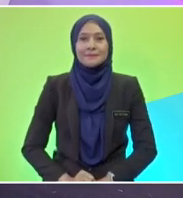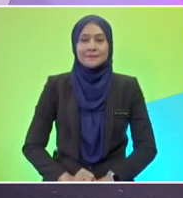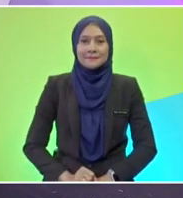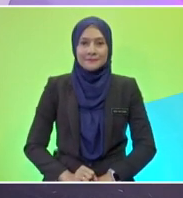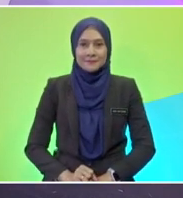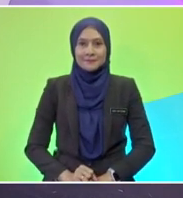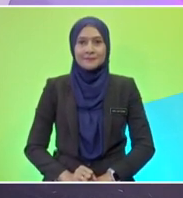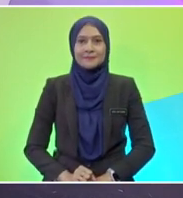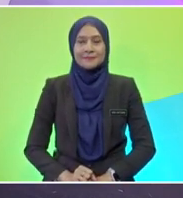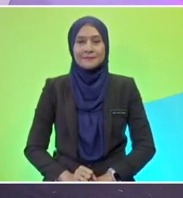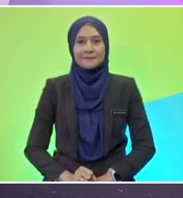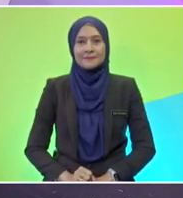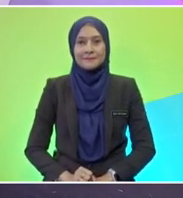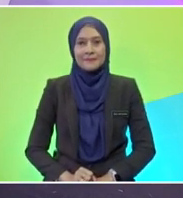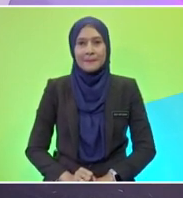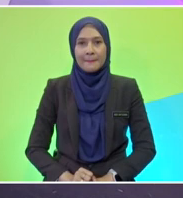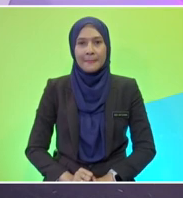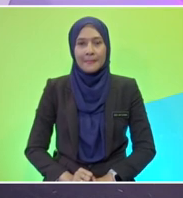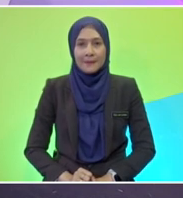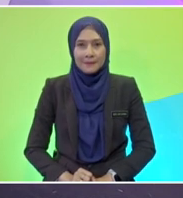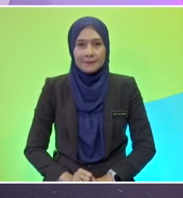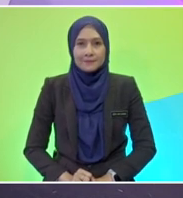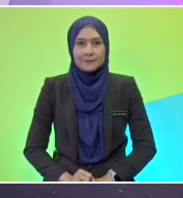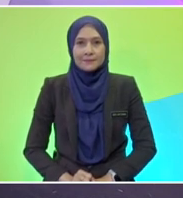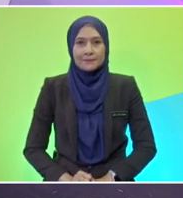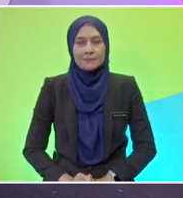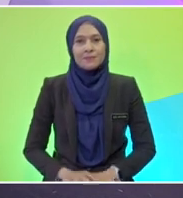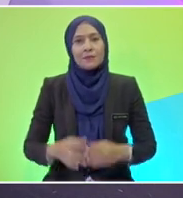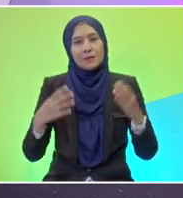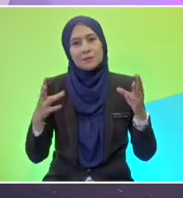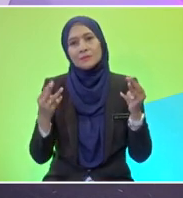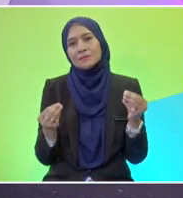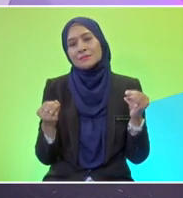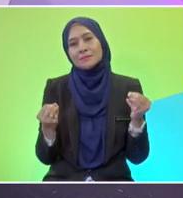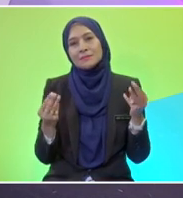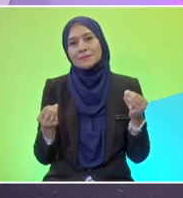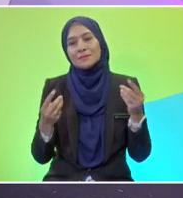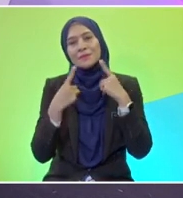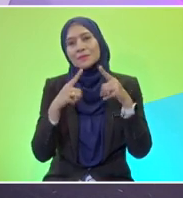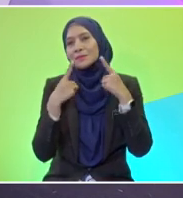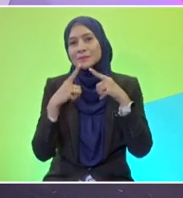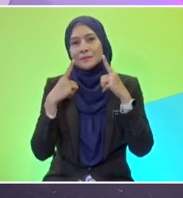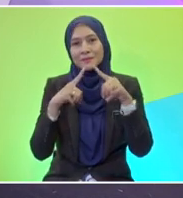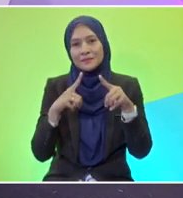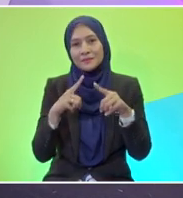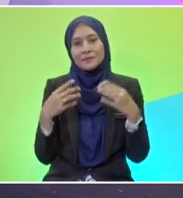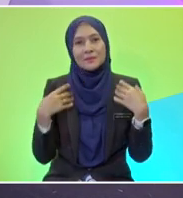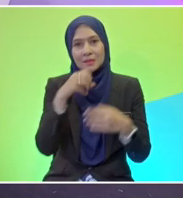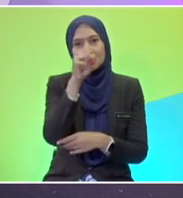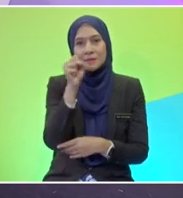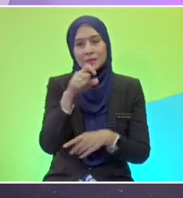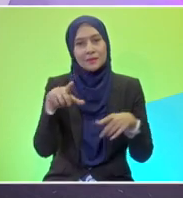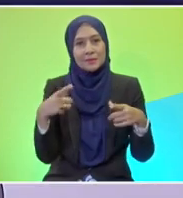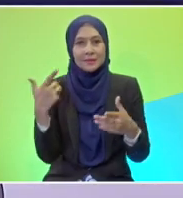Sekali sahaja. Sekali sahaja jawapannya 5. Cikgu nak lagi soalan boleh tak? Lagi 1 ke? Okeylah. Cikgu nak